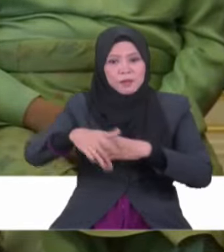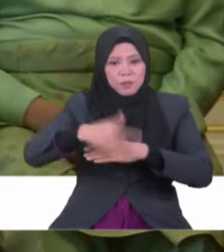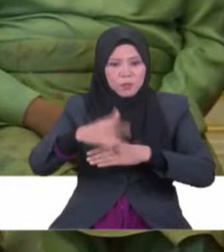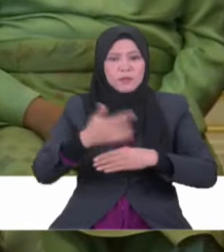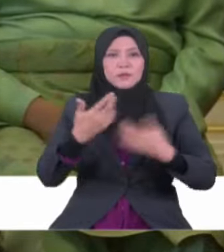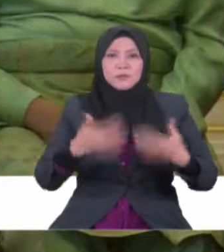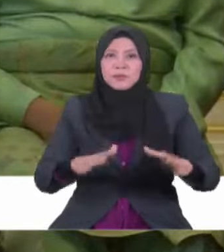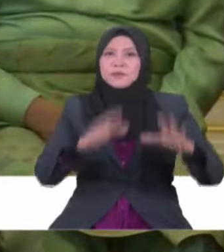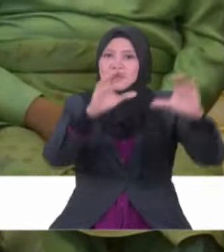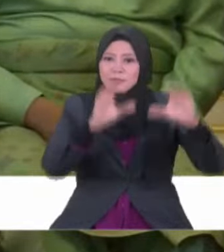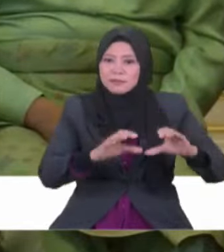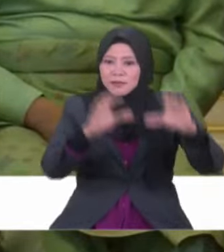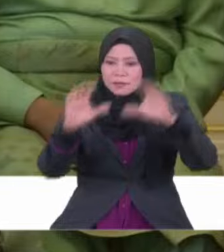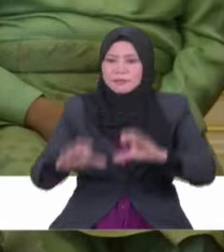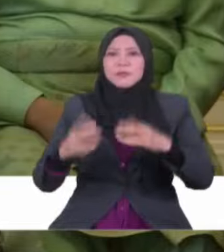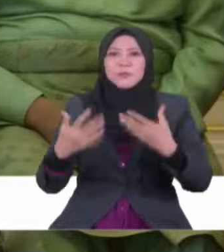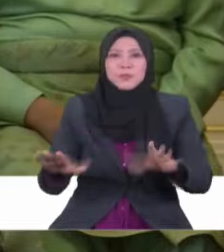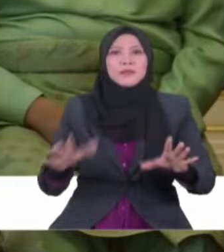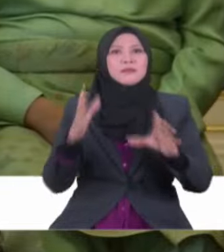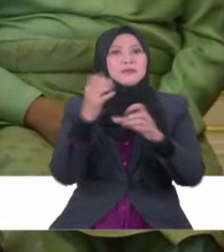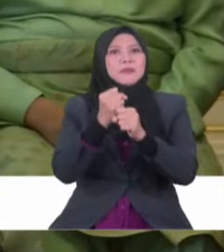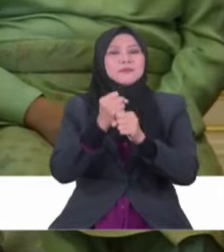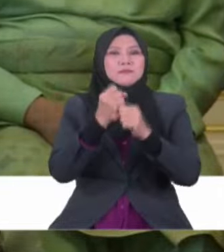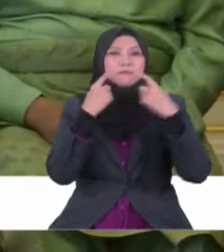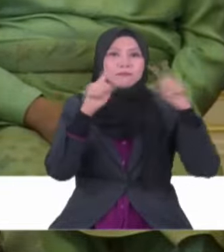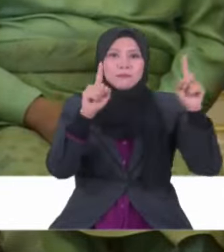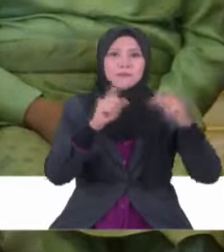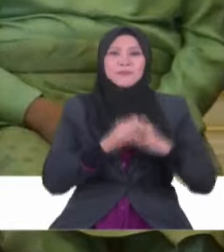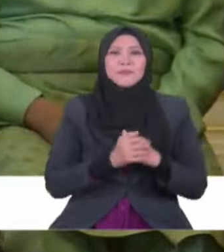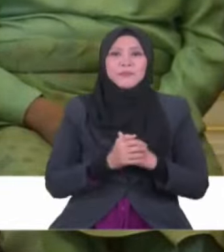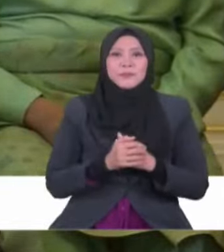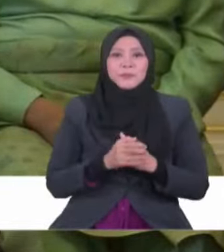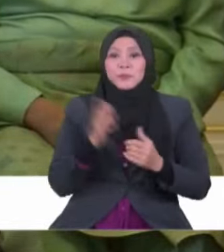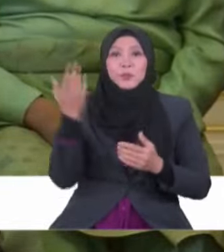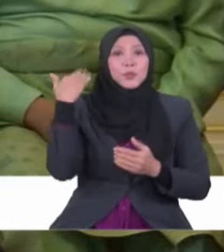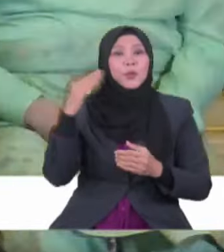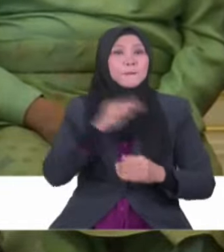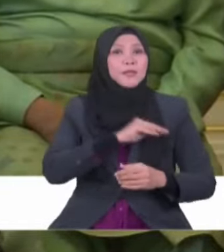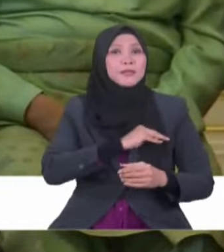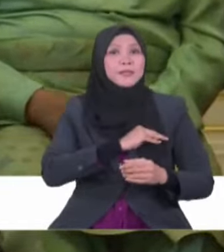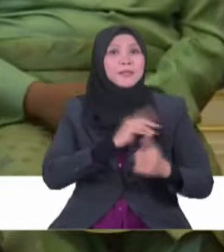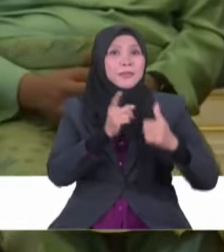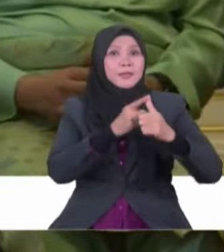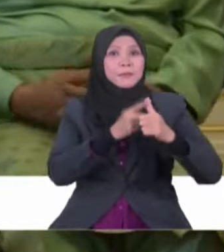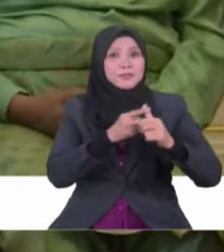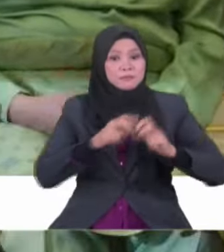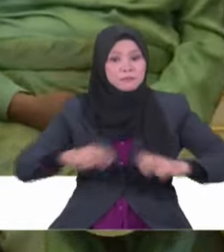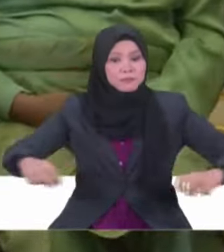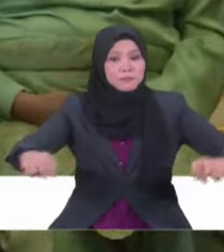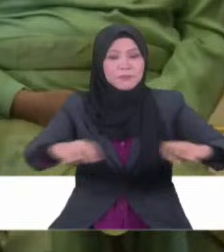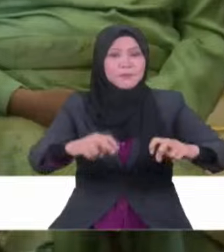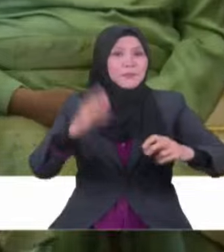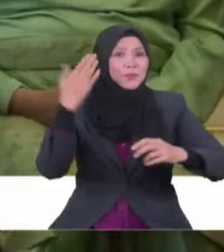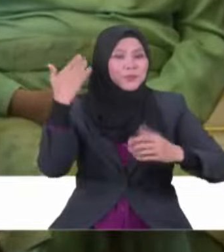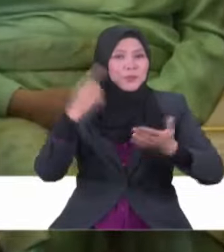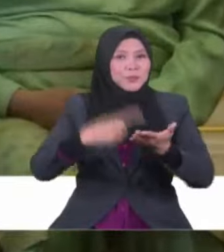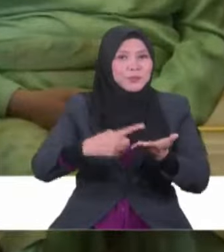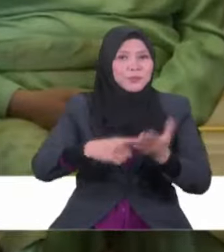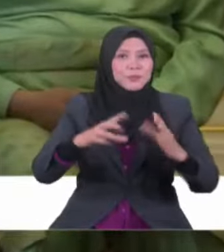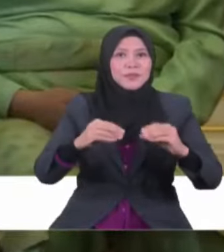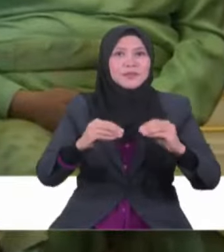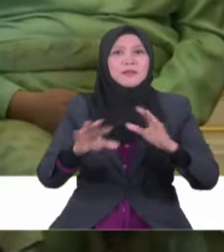dicapai, kaedah sudah dicapai. Saya beritahu dalam mesyuarat Jemaah Menteri yang pertama dan bila saya